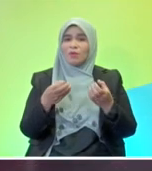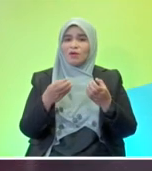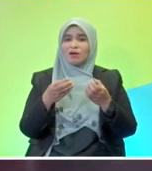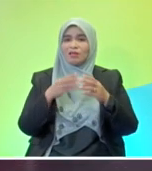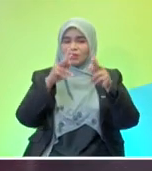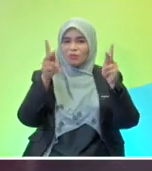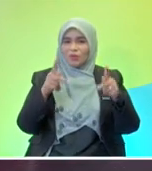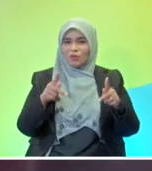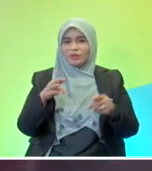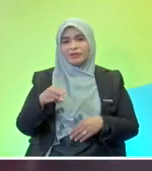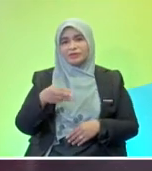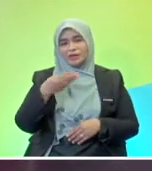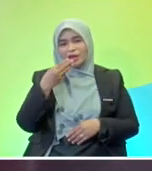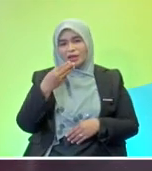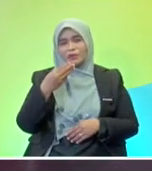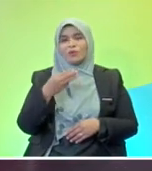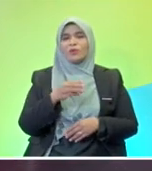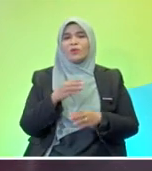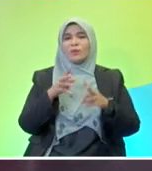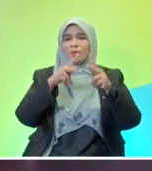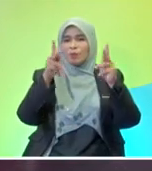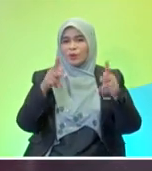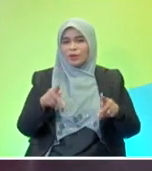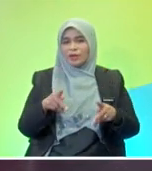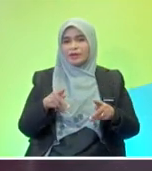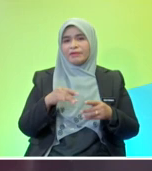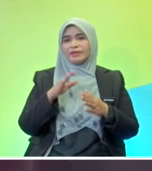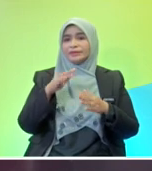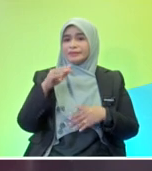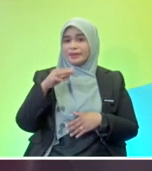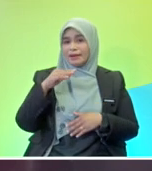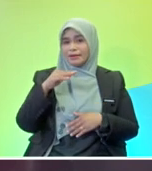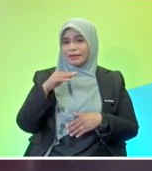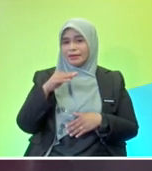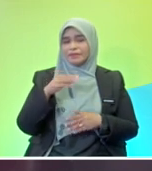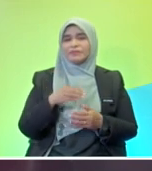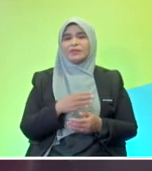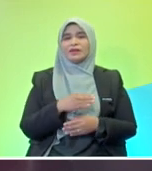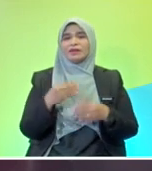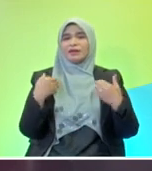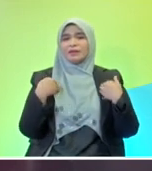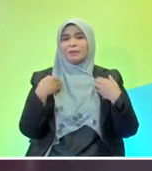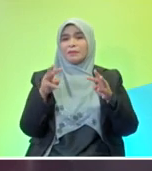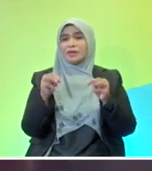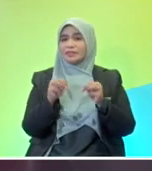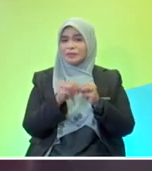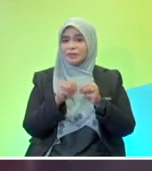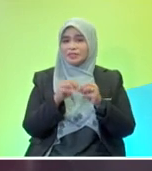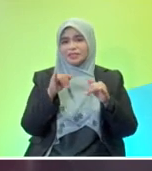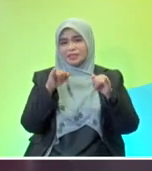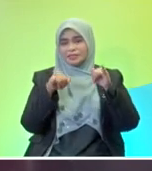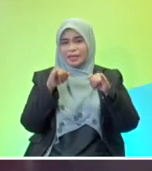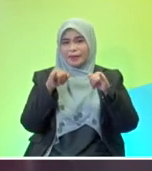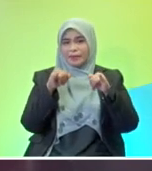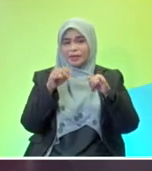jari, unsur-unsur seni yang terlibat tu apa? Kita ada kontra, kita ada keseimbangan, kita